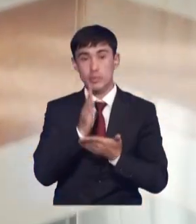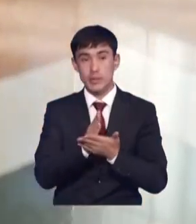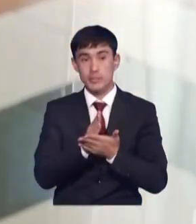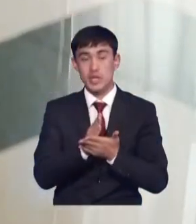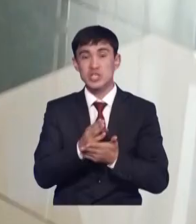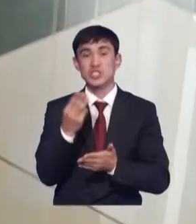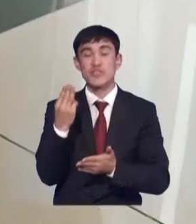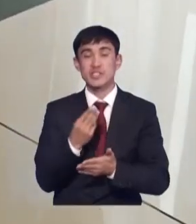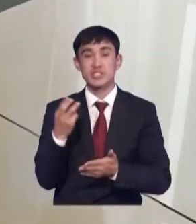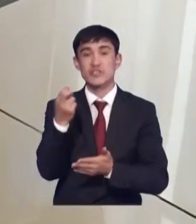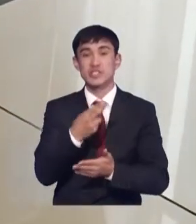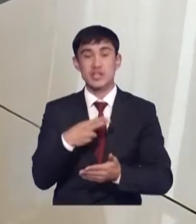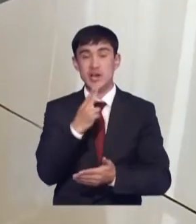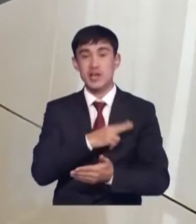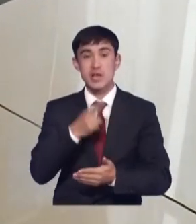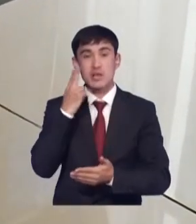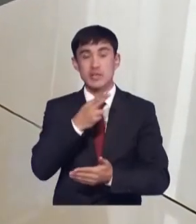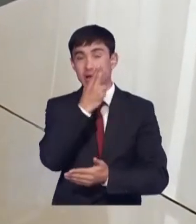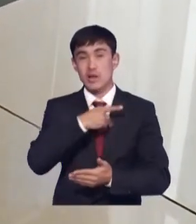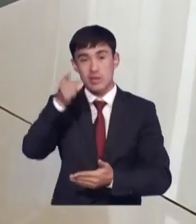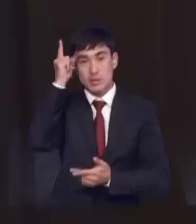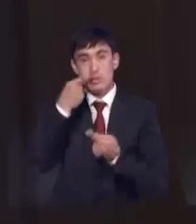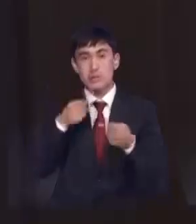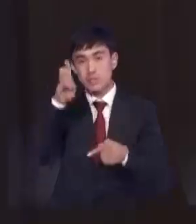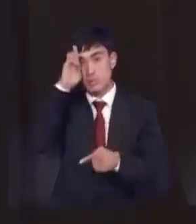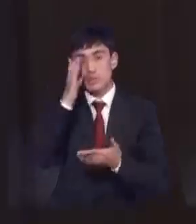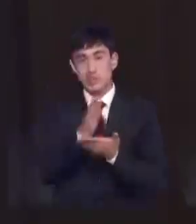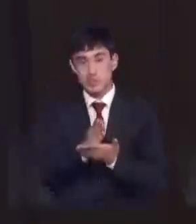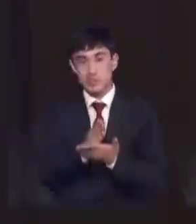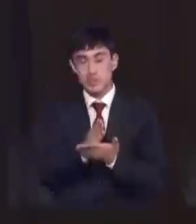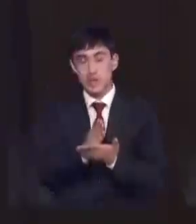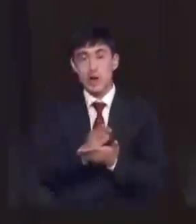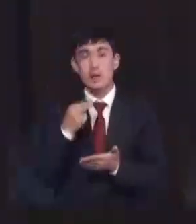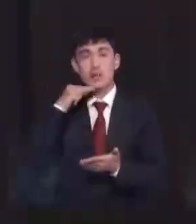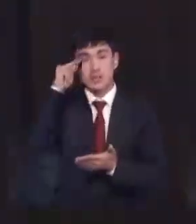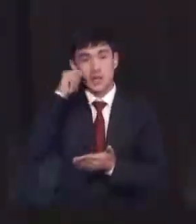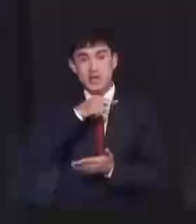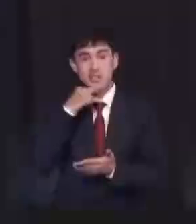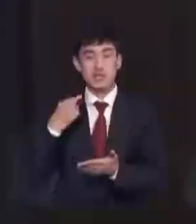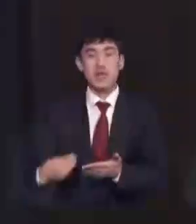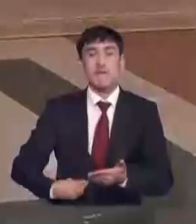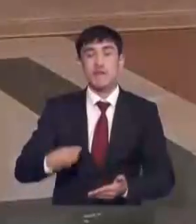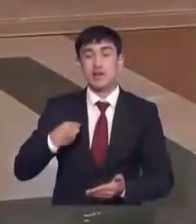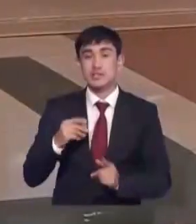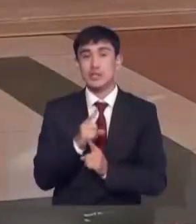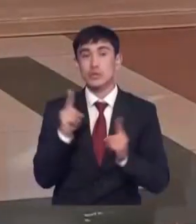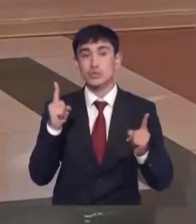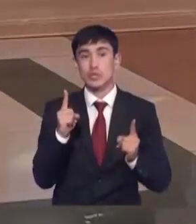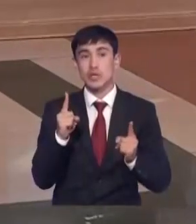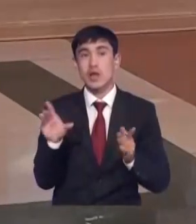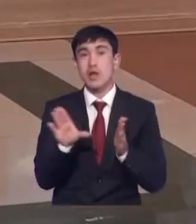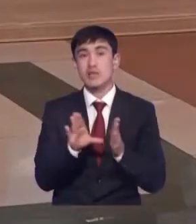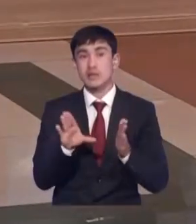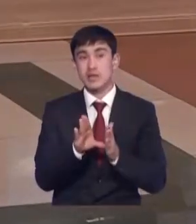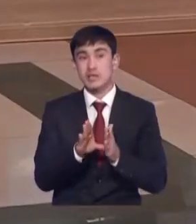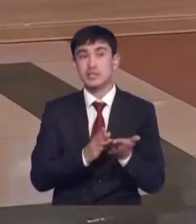басында Швеция, Швейцария, Италия, Германия, тағы басқа мемлекеттер бар. Ал Қытай, Ресей, Франция сынды алпауыттар